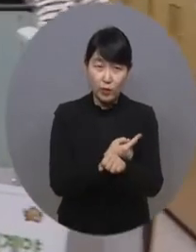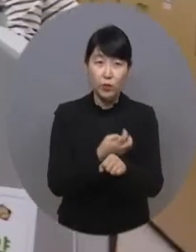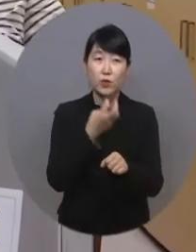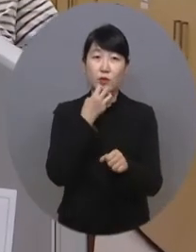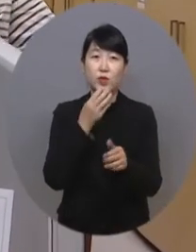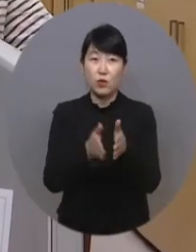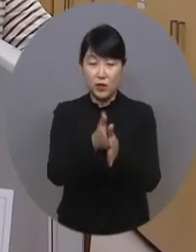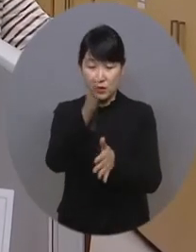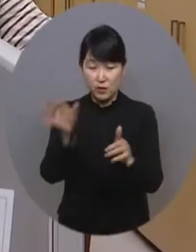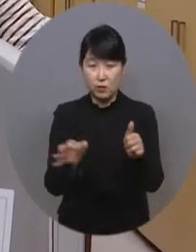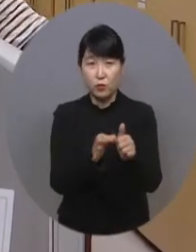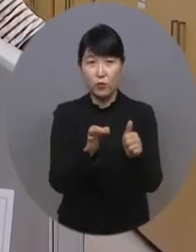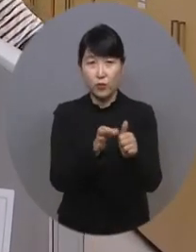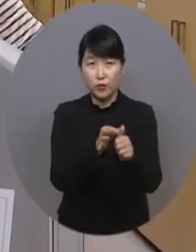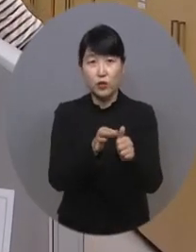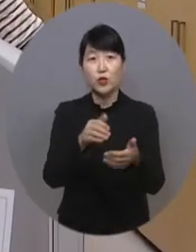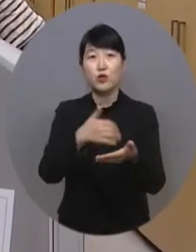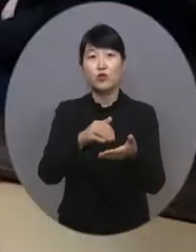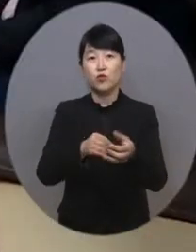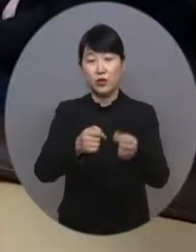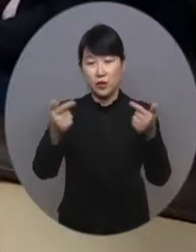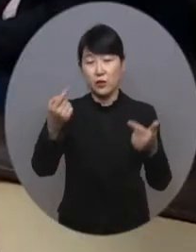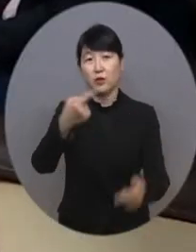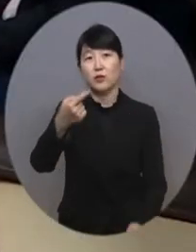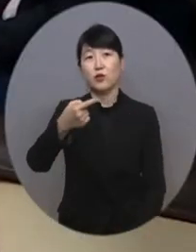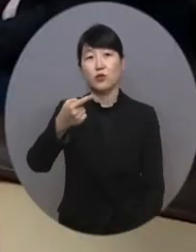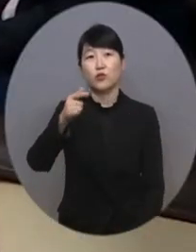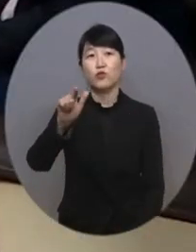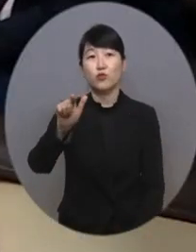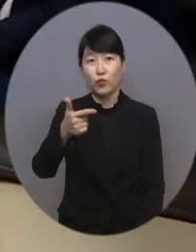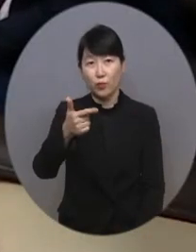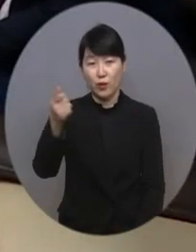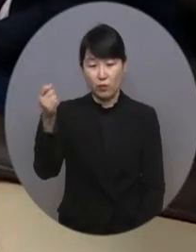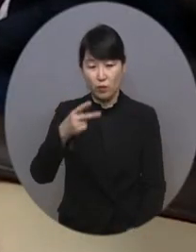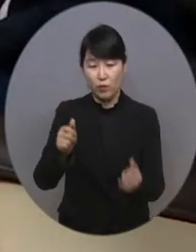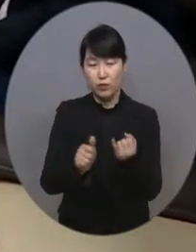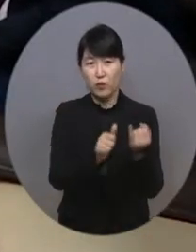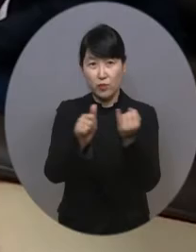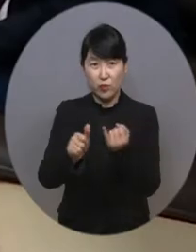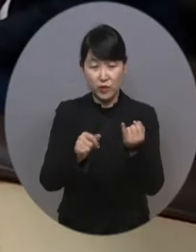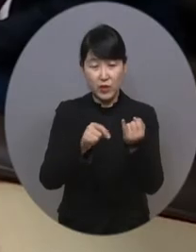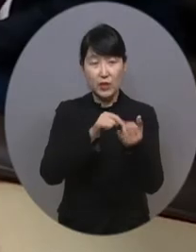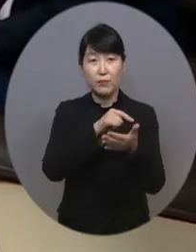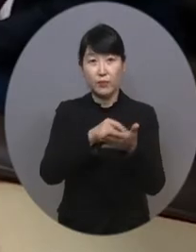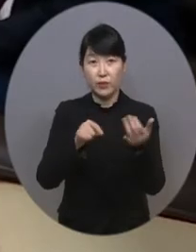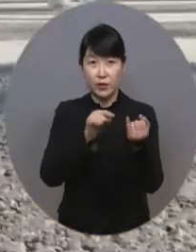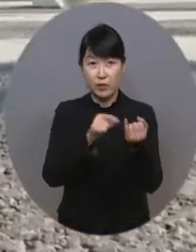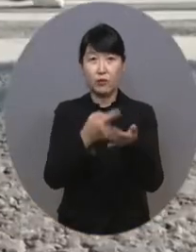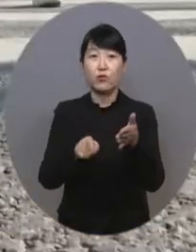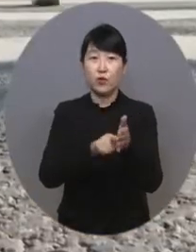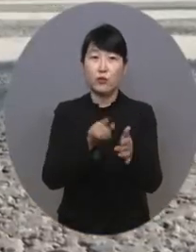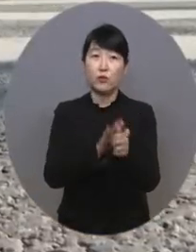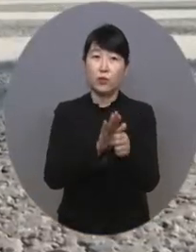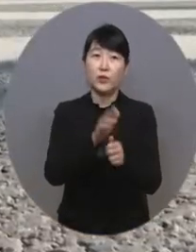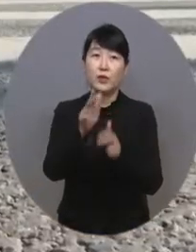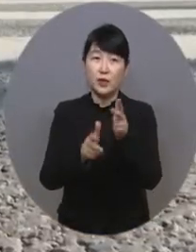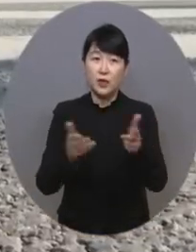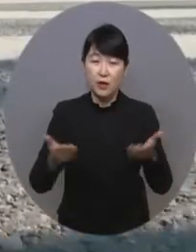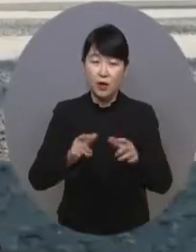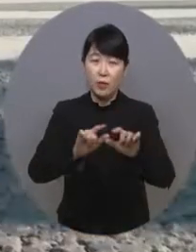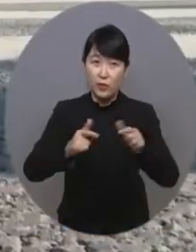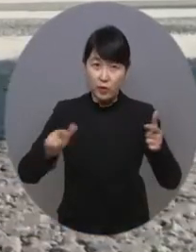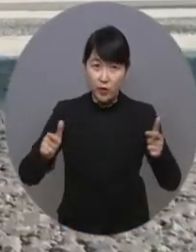안심소득 대상자를 1600각으로 상향하고 스토킹 피해자를 위한 원스톱 지원사업에 추진하는 등 사회안전망